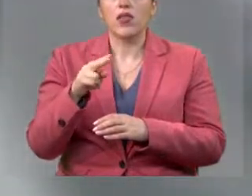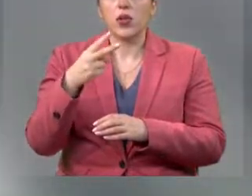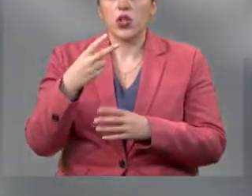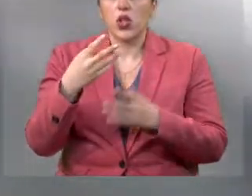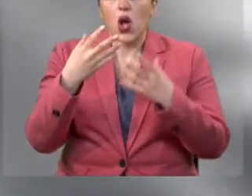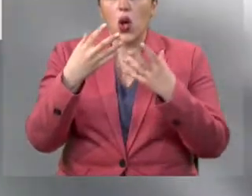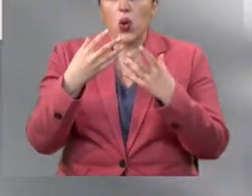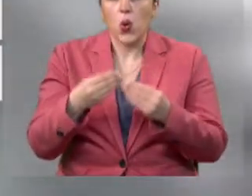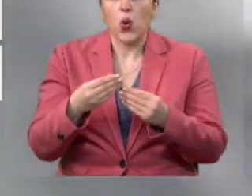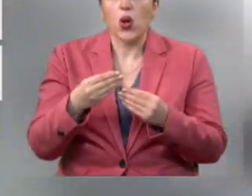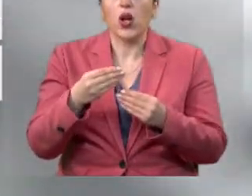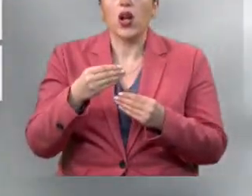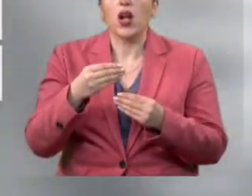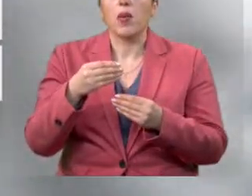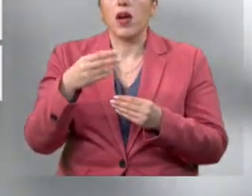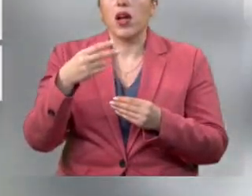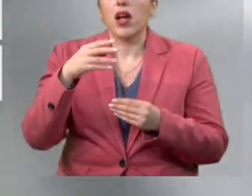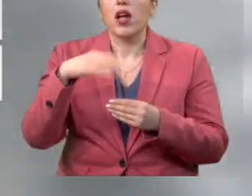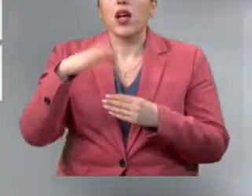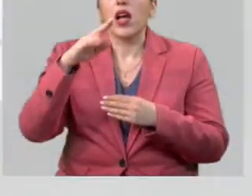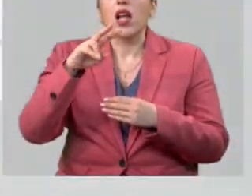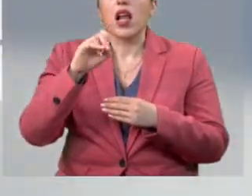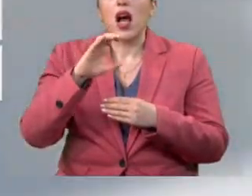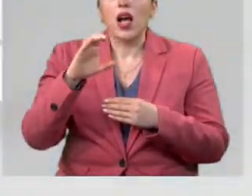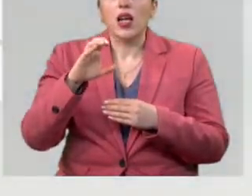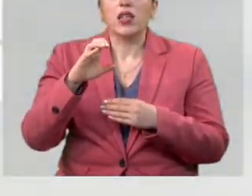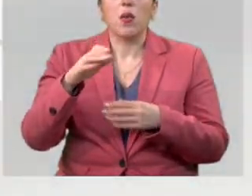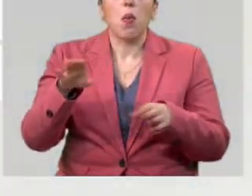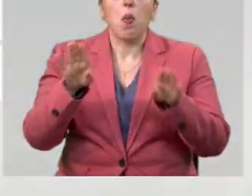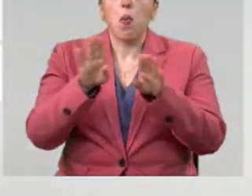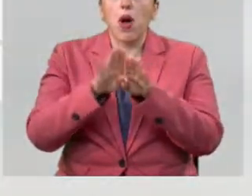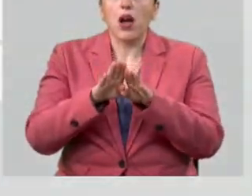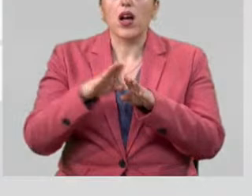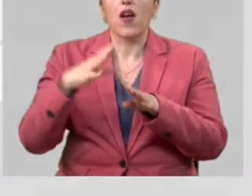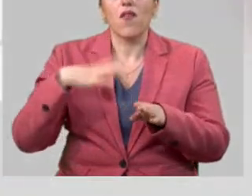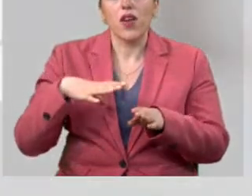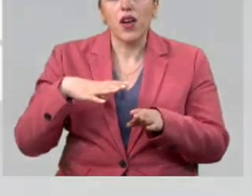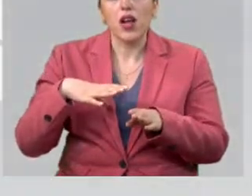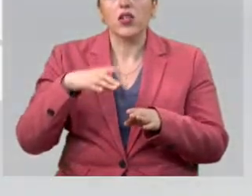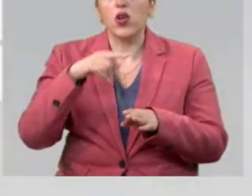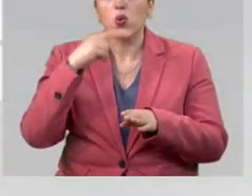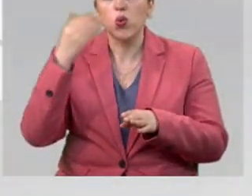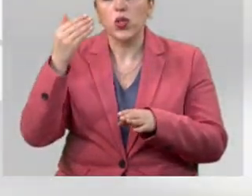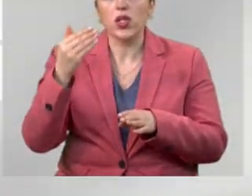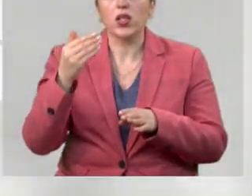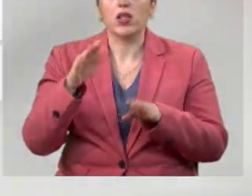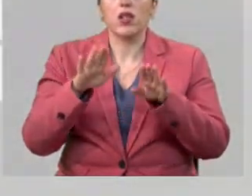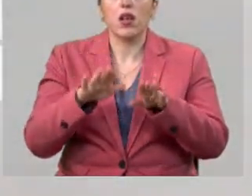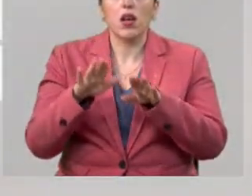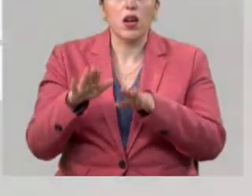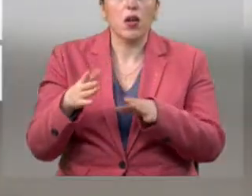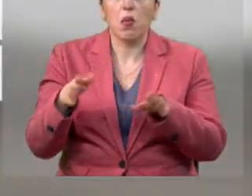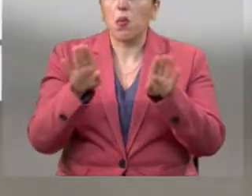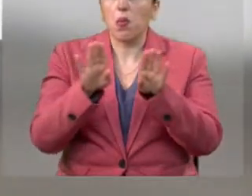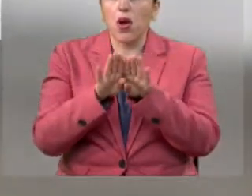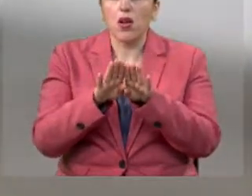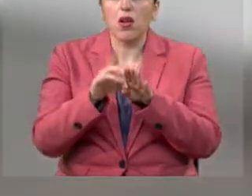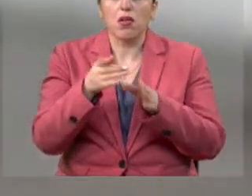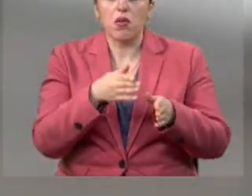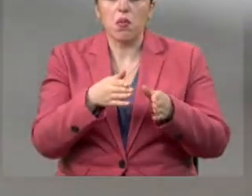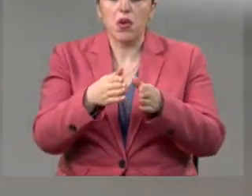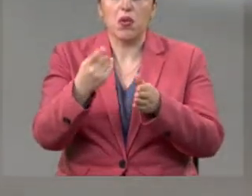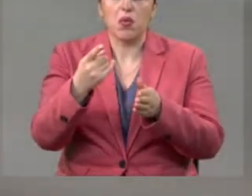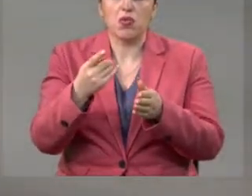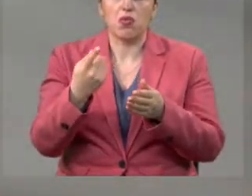է, վերին Լարսը փակ է թե ռուսական և թե վրացական կողմից։ Սա Հայաստանը Վրաստանի միջոցով Ռուսաստանին կապող ցամաքային միակ ճանապարհն